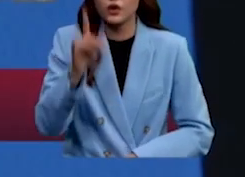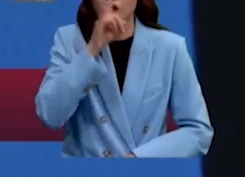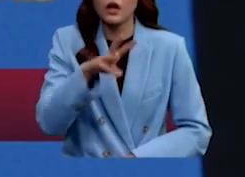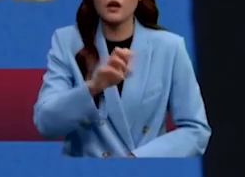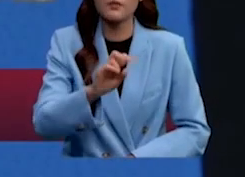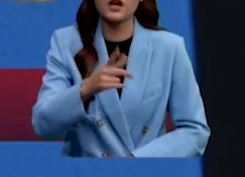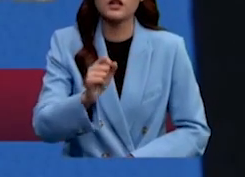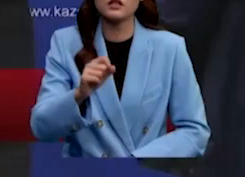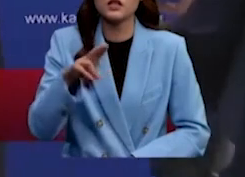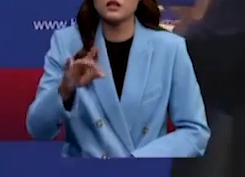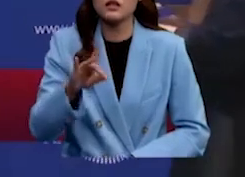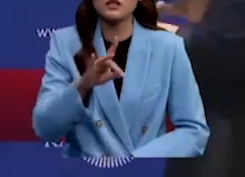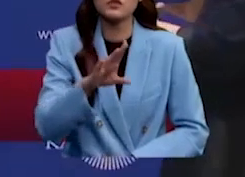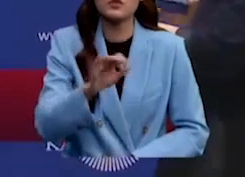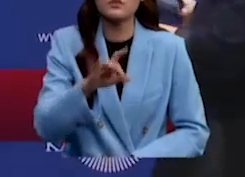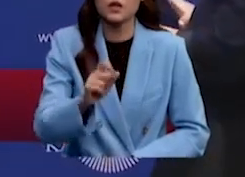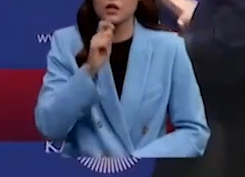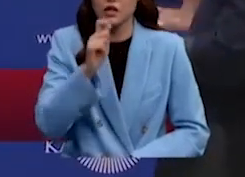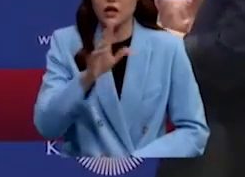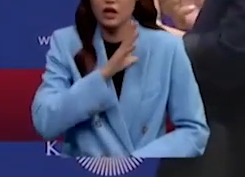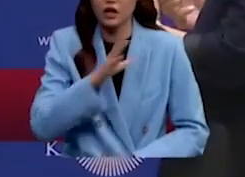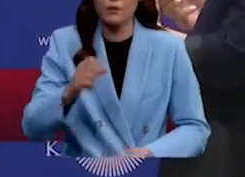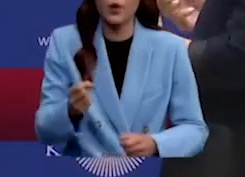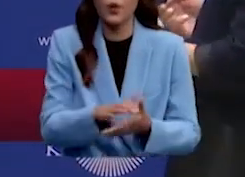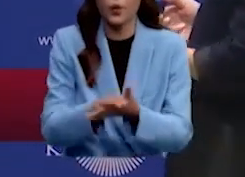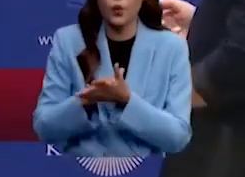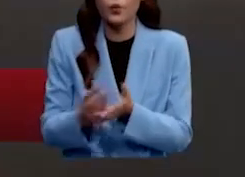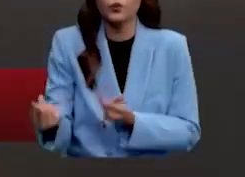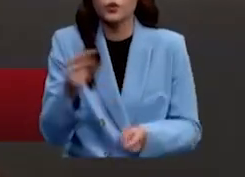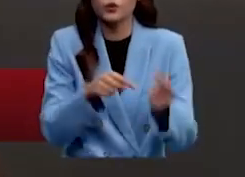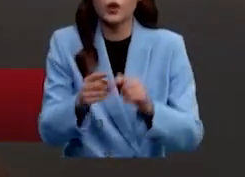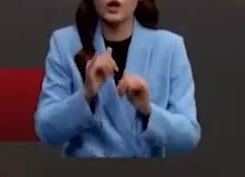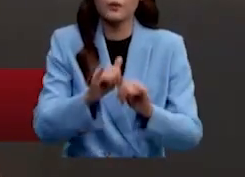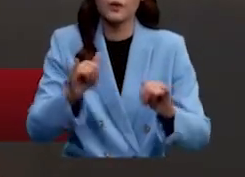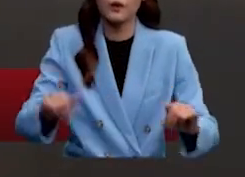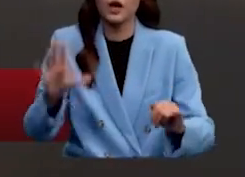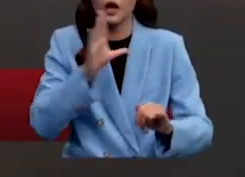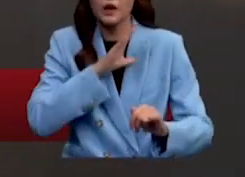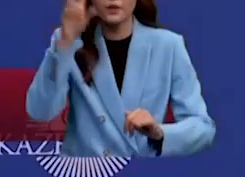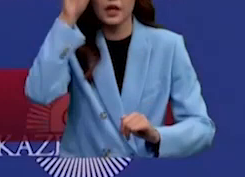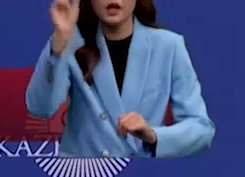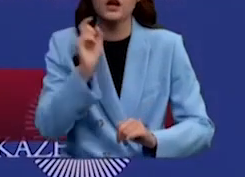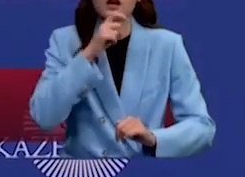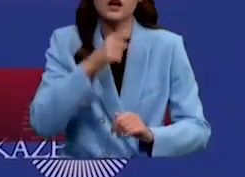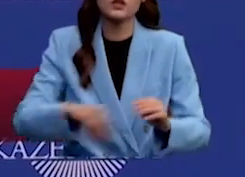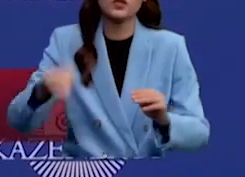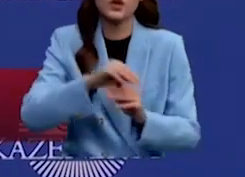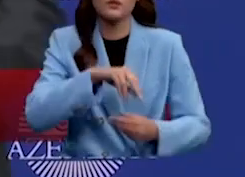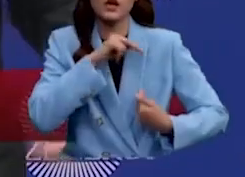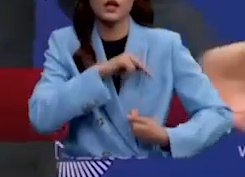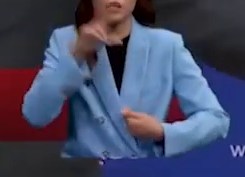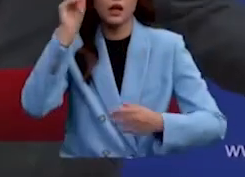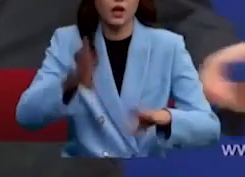басқаратын Магнус Дерек Дюпри марапатталды. Оның достық пен ынтымақтастықты нығайтып, ел экономикасына қосқан еңбегі